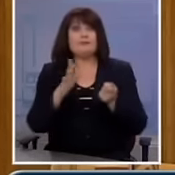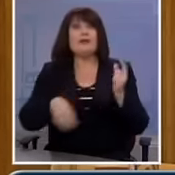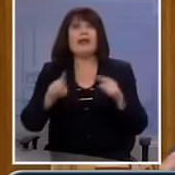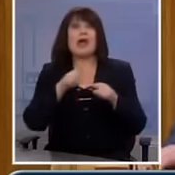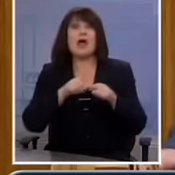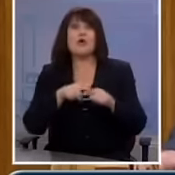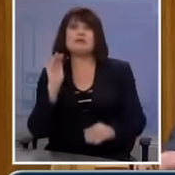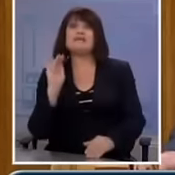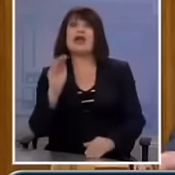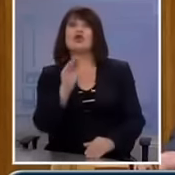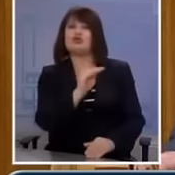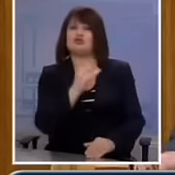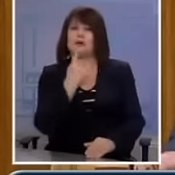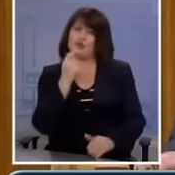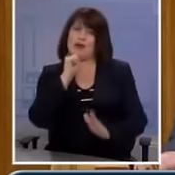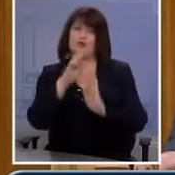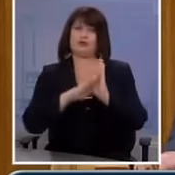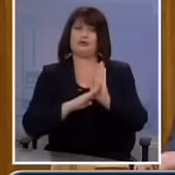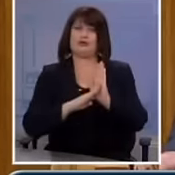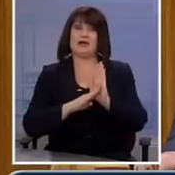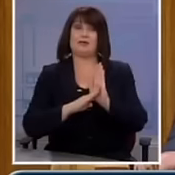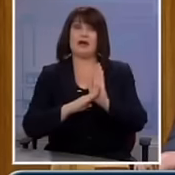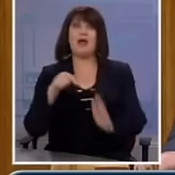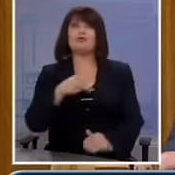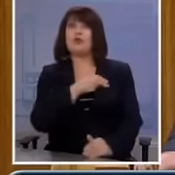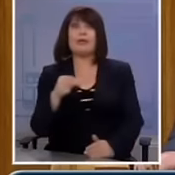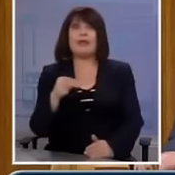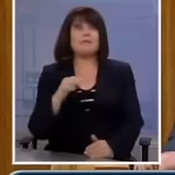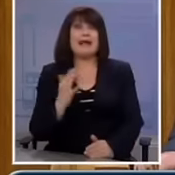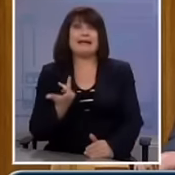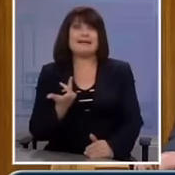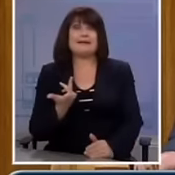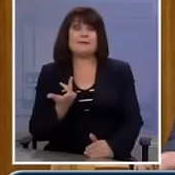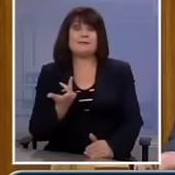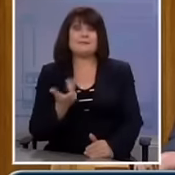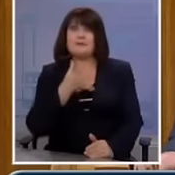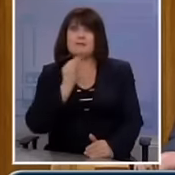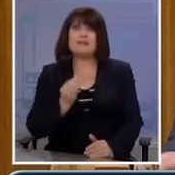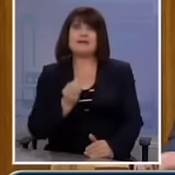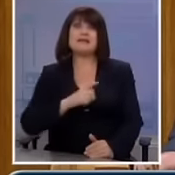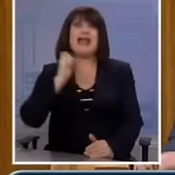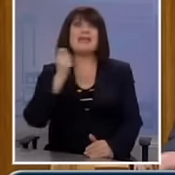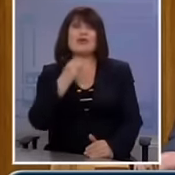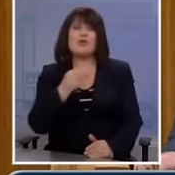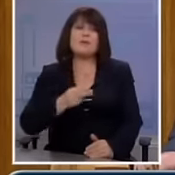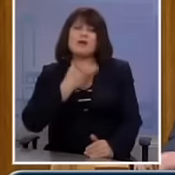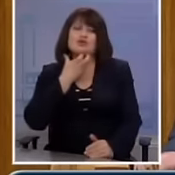στη συνταγματική πρόβλεψη για ένα θέμα που αποτελεί την επιτομή του εθνικού